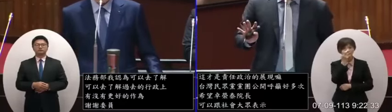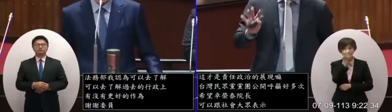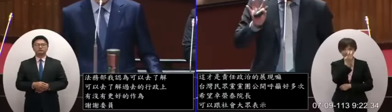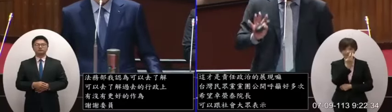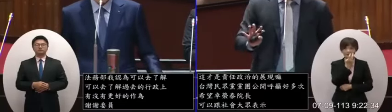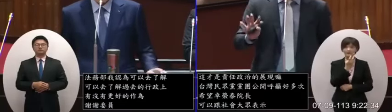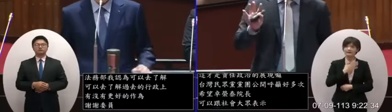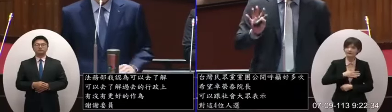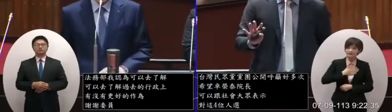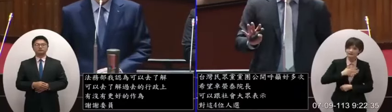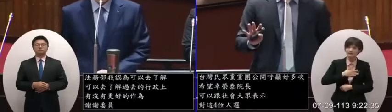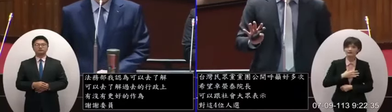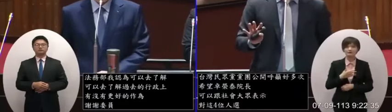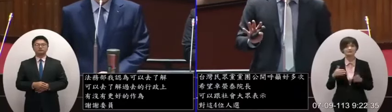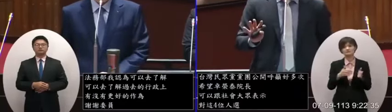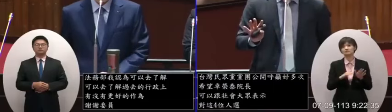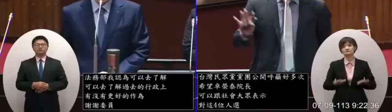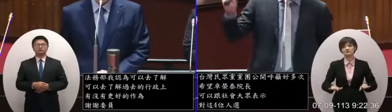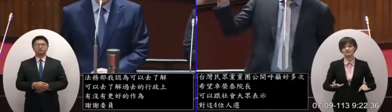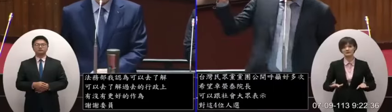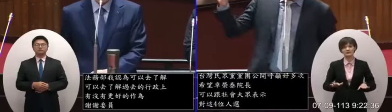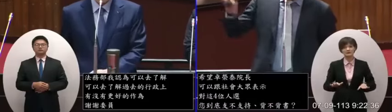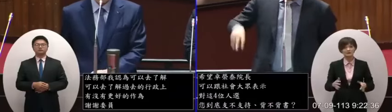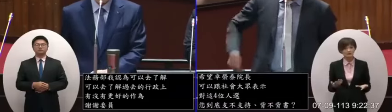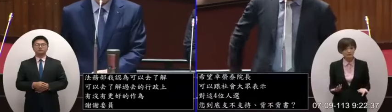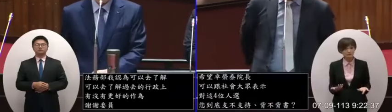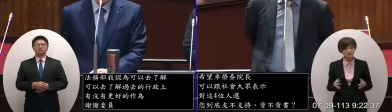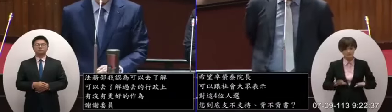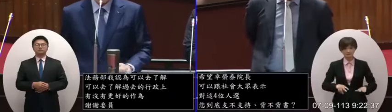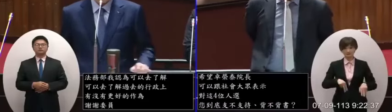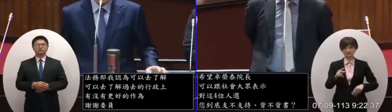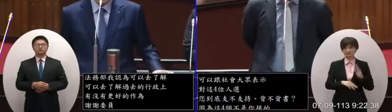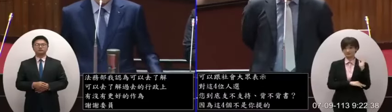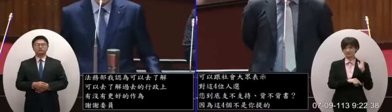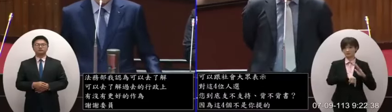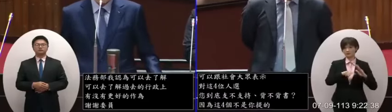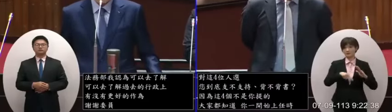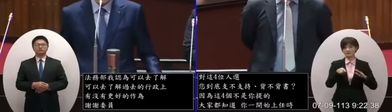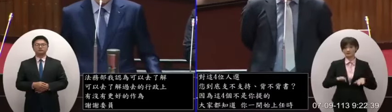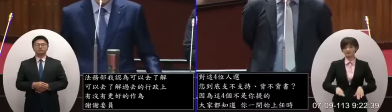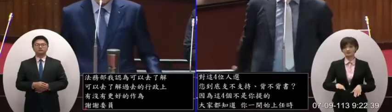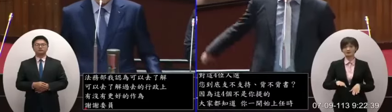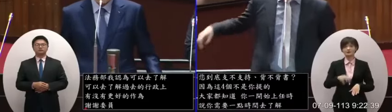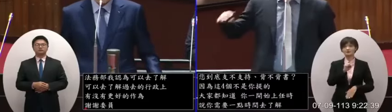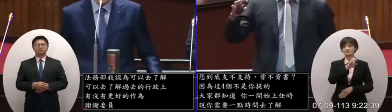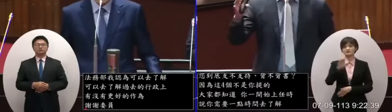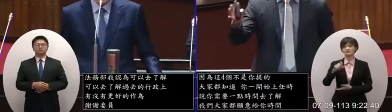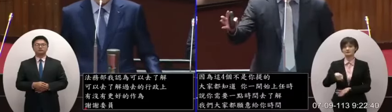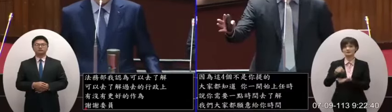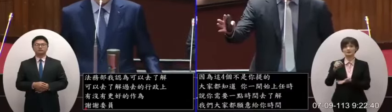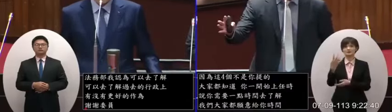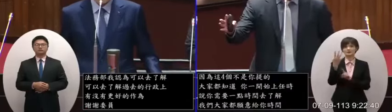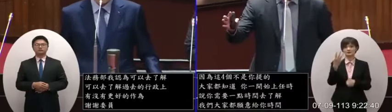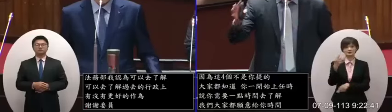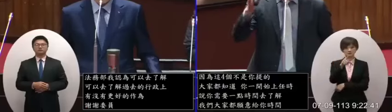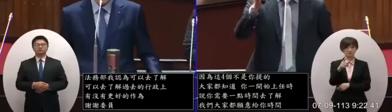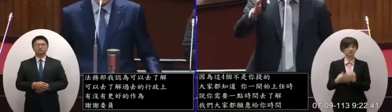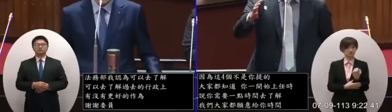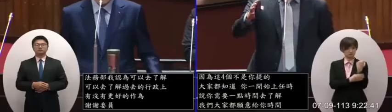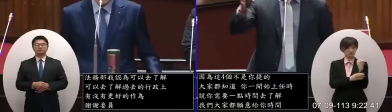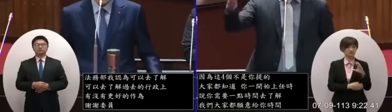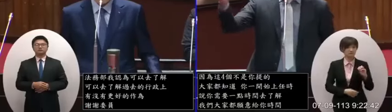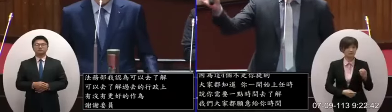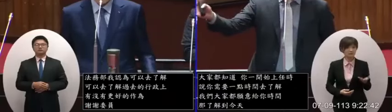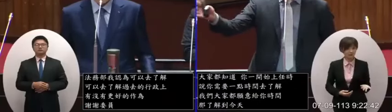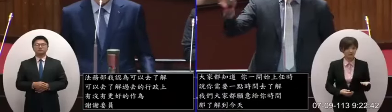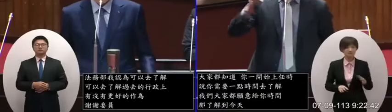今天我们现在的行政院，您愿不愿意帮这四个 NCC 被提名人背书？因为这直接攸关了我们